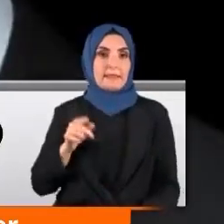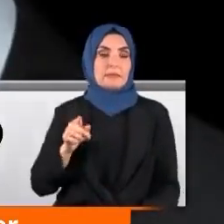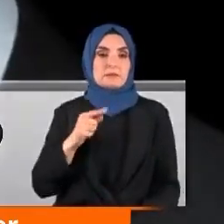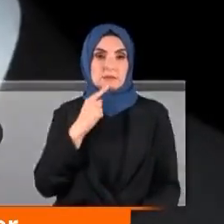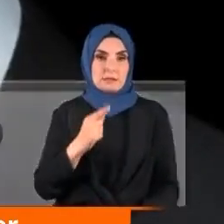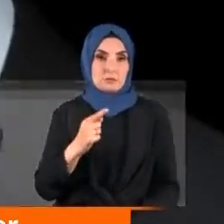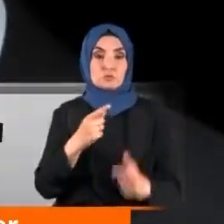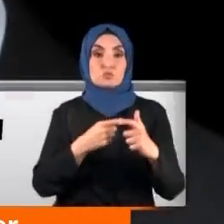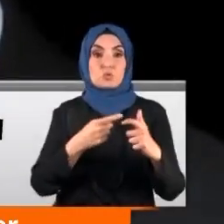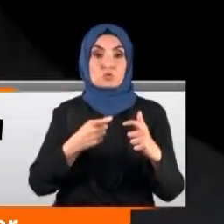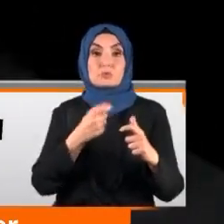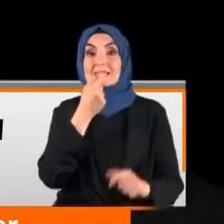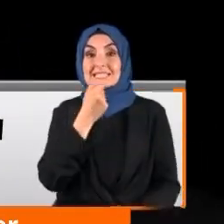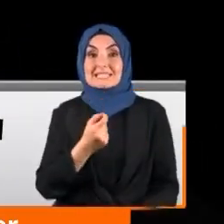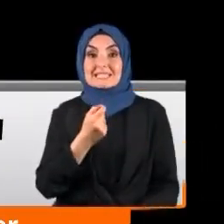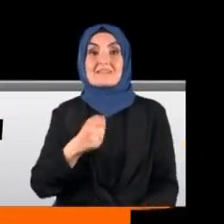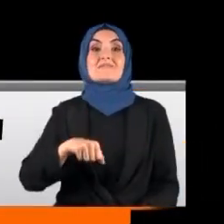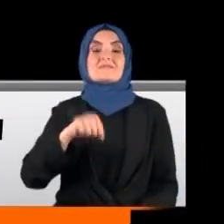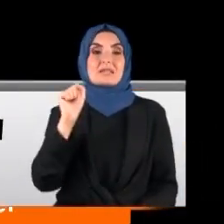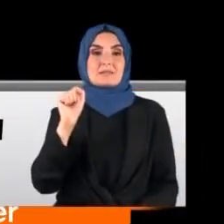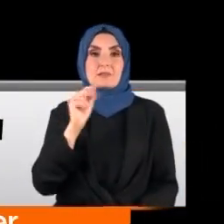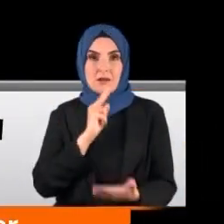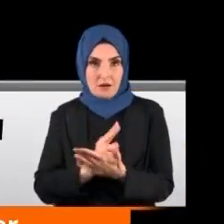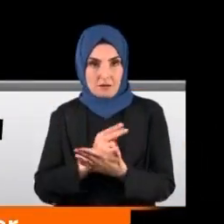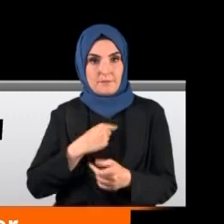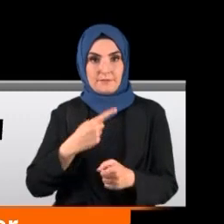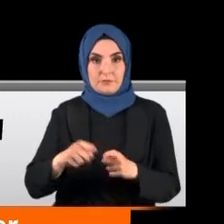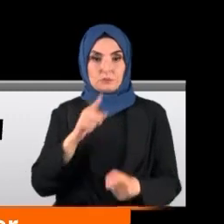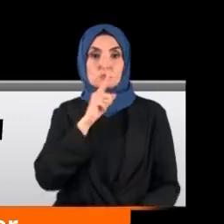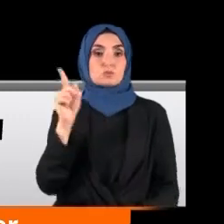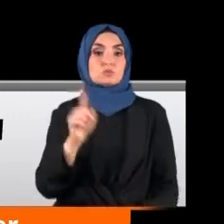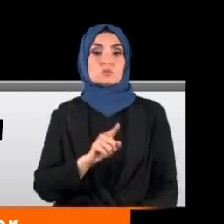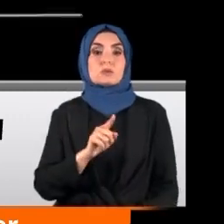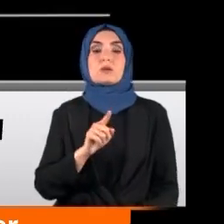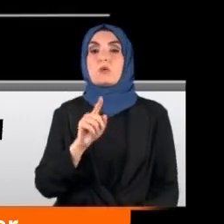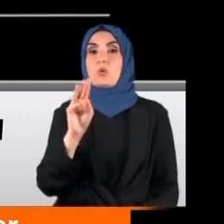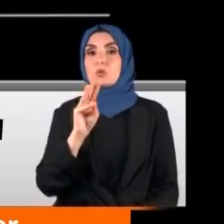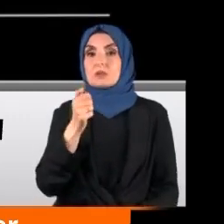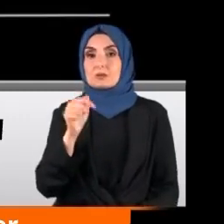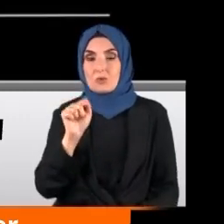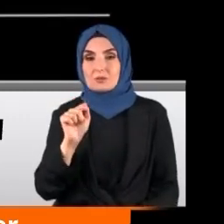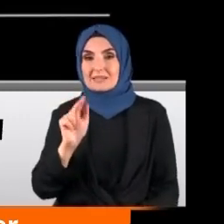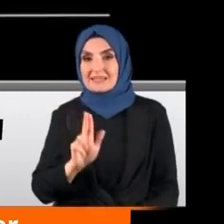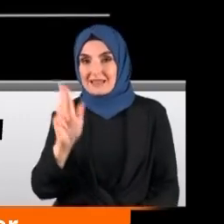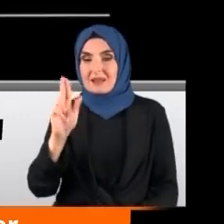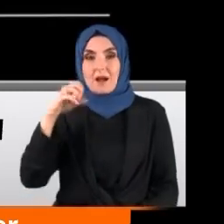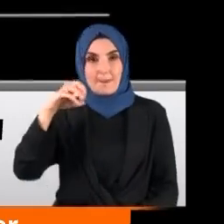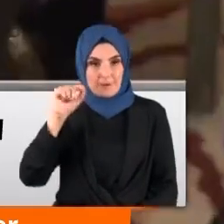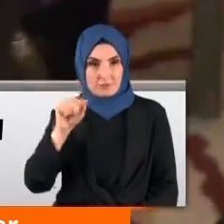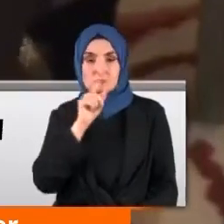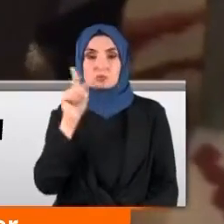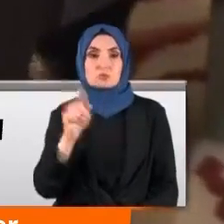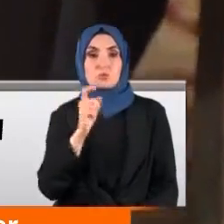Soruşturma izni verilmemesi kararlarını da paylaşmak isterim. %36.7 AK Parti, %43.4 CHP, %9.15